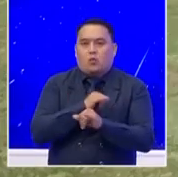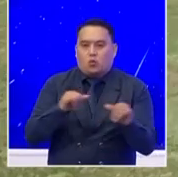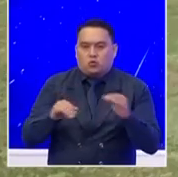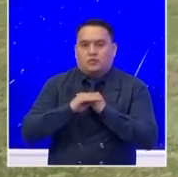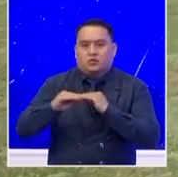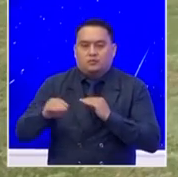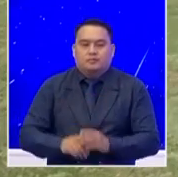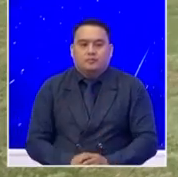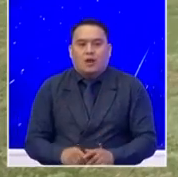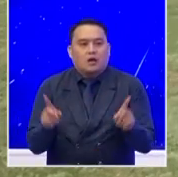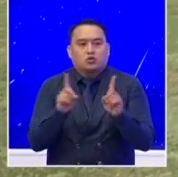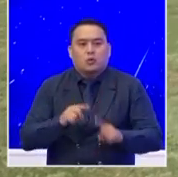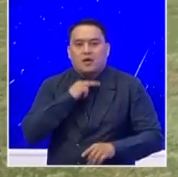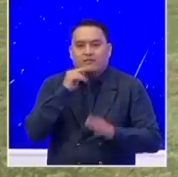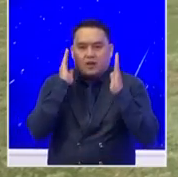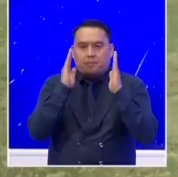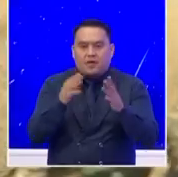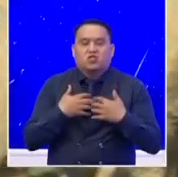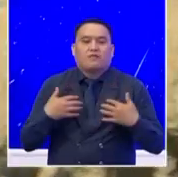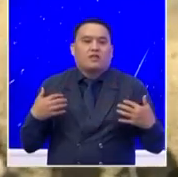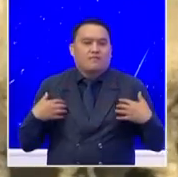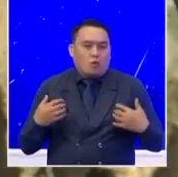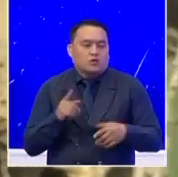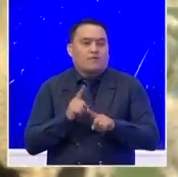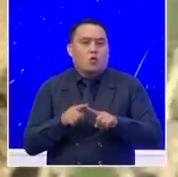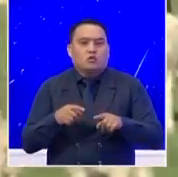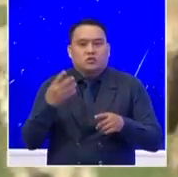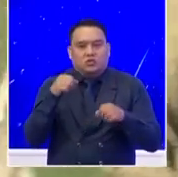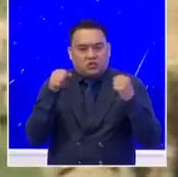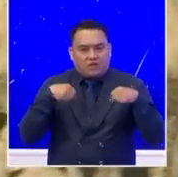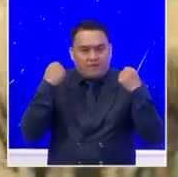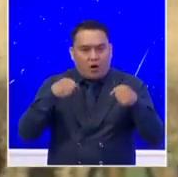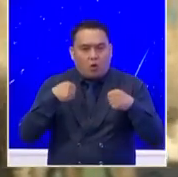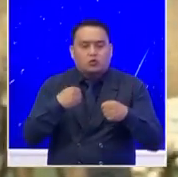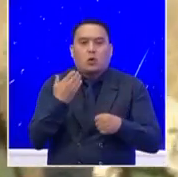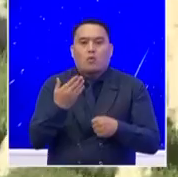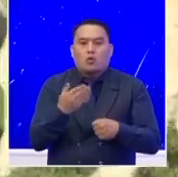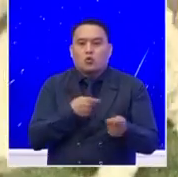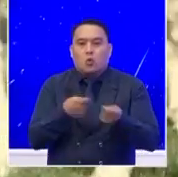площади. Особое внимание в районе и животноводству. Поголовье овец крестьянского хозяйства «Декан» под